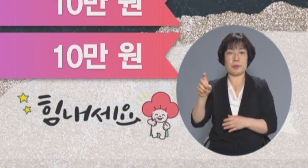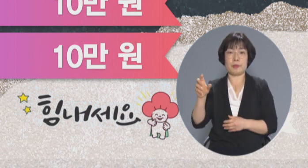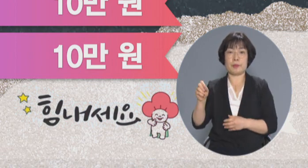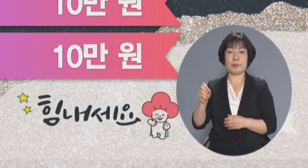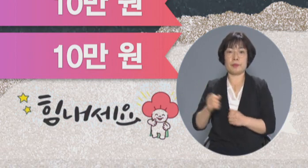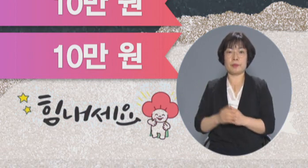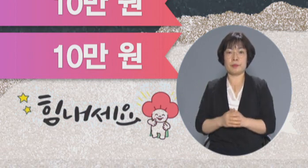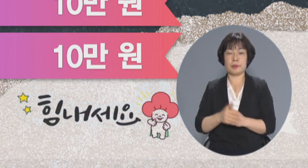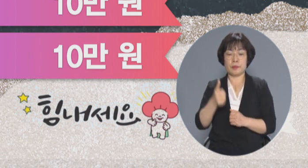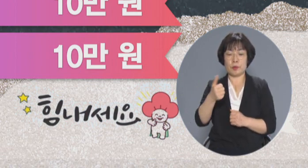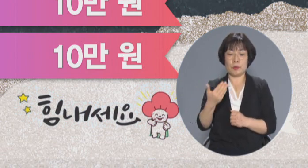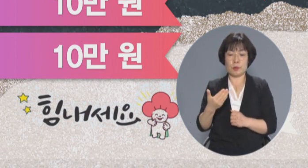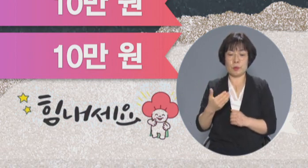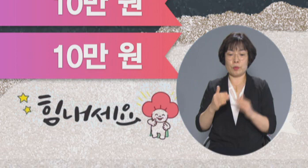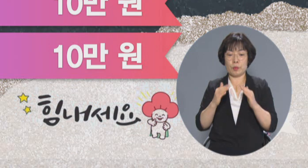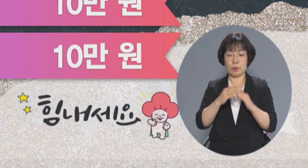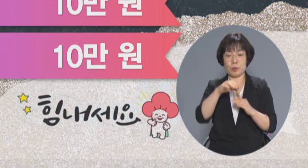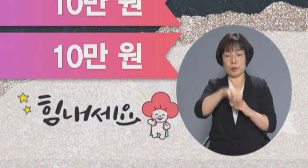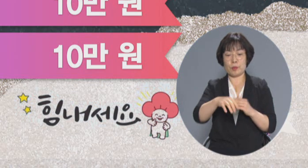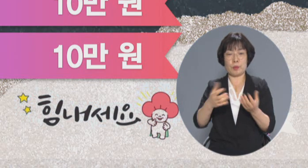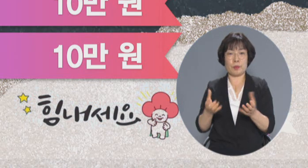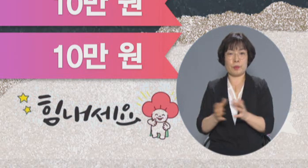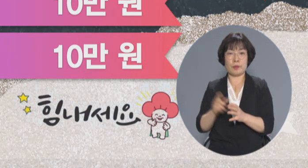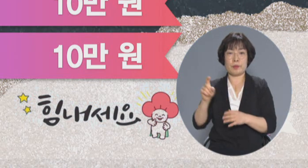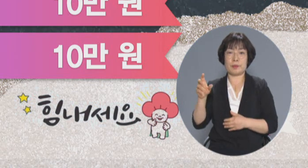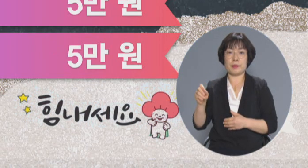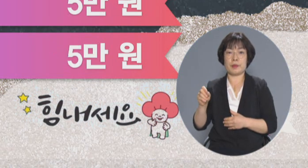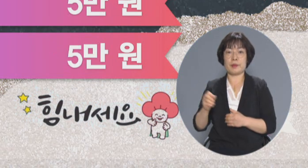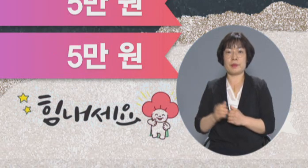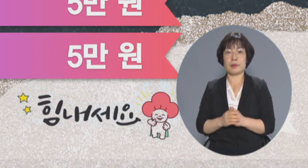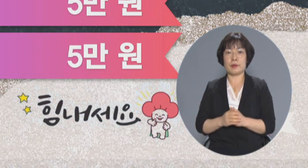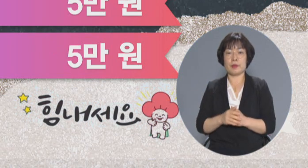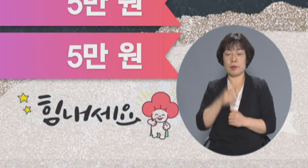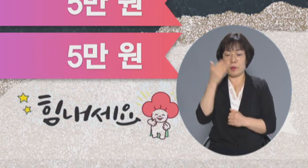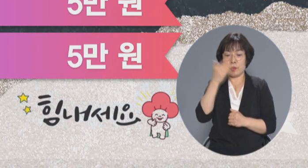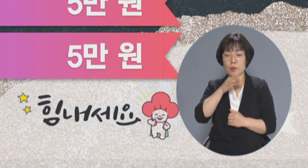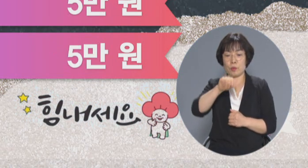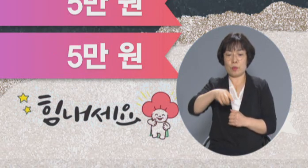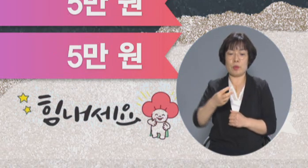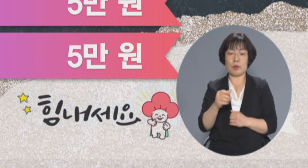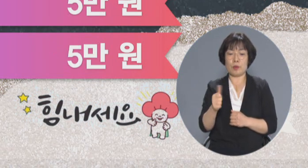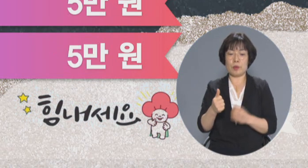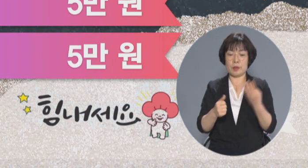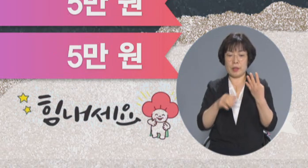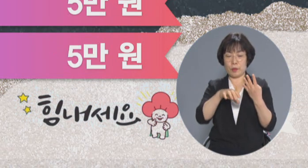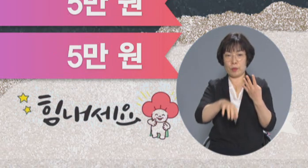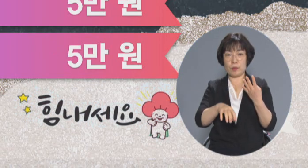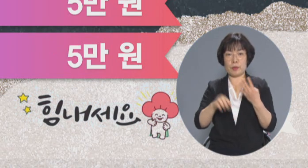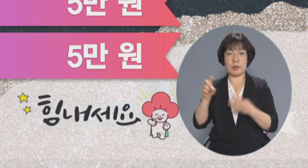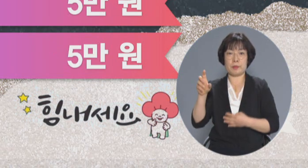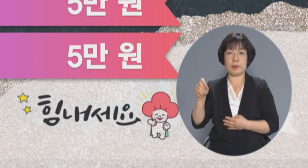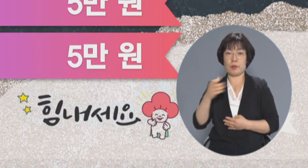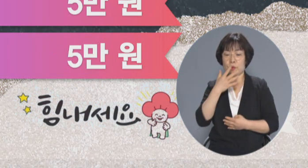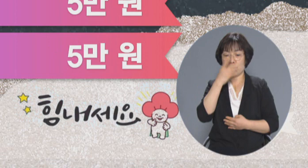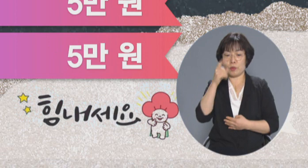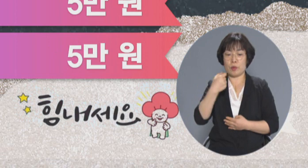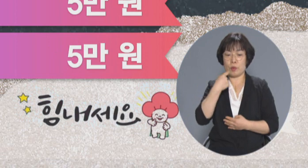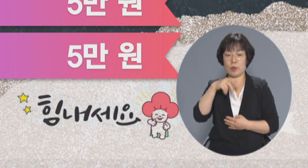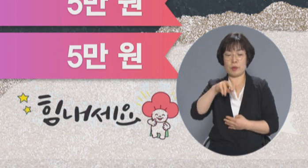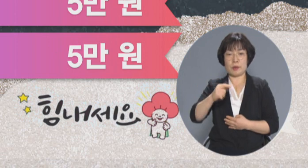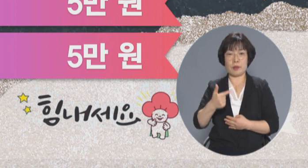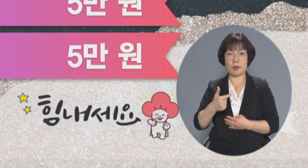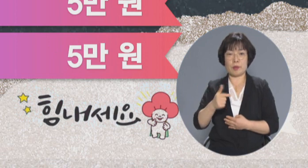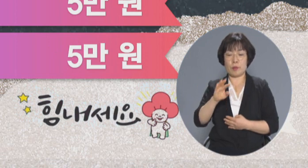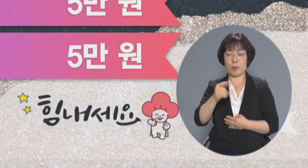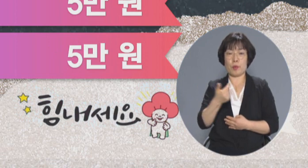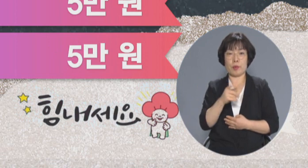원, 59통장 정미옥 외 주민 일동 10만 원, 여수시 월호동 4통 주민 일동 10만 원, 순천시 황전면